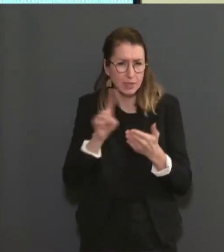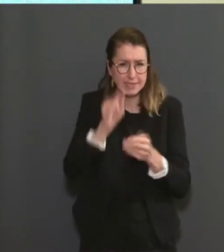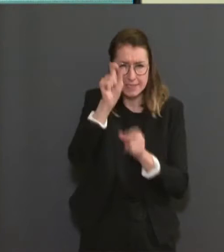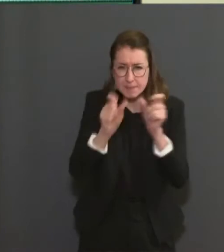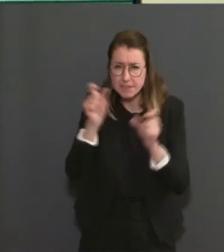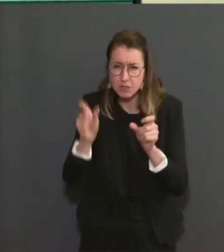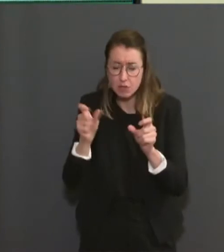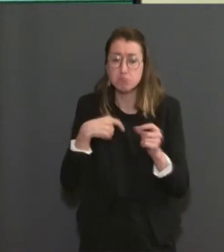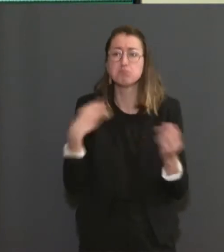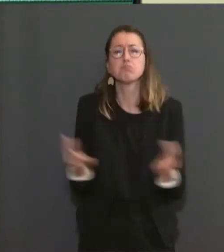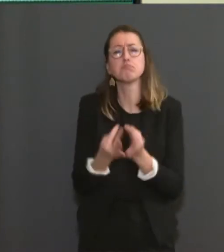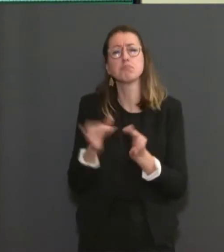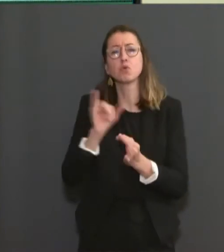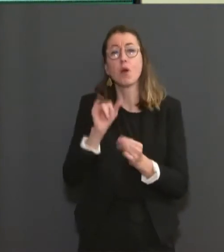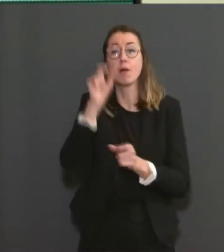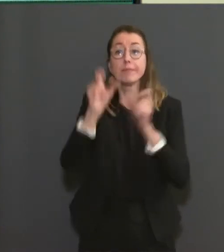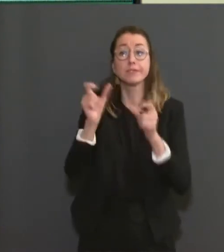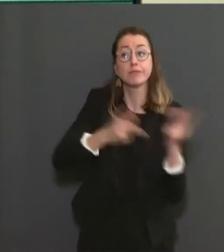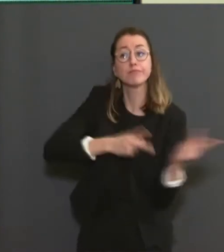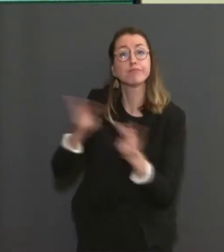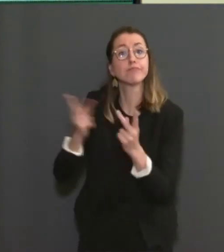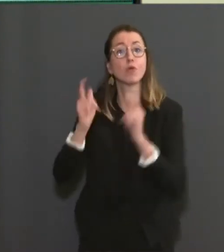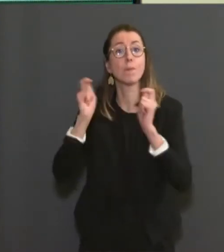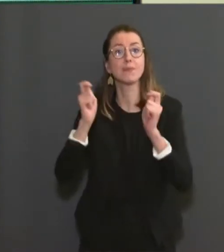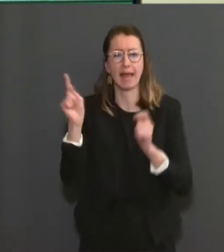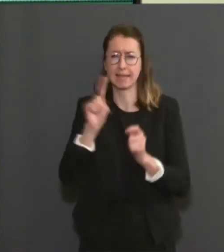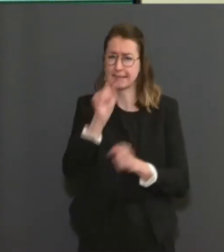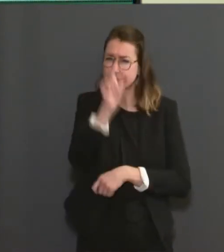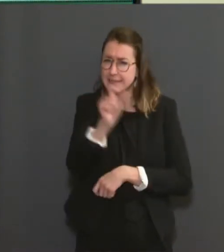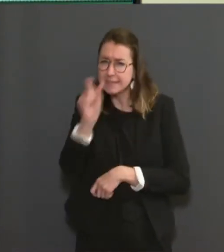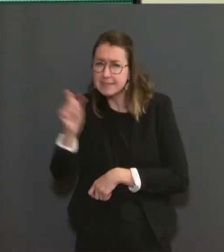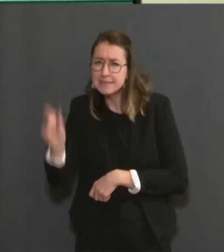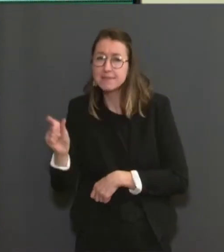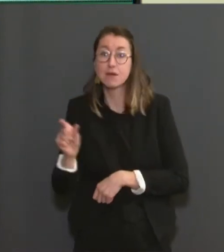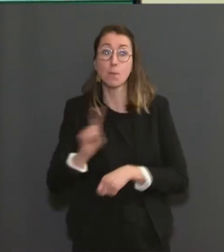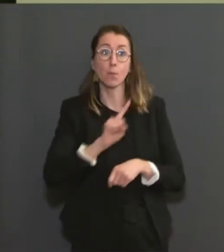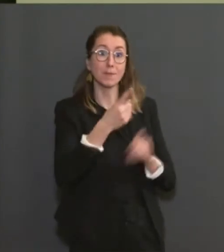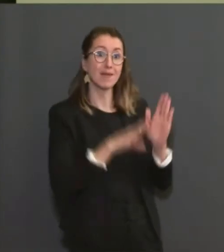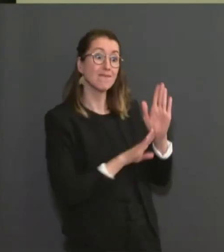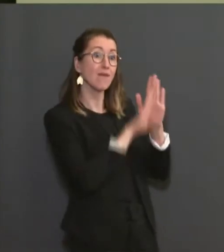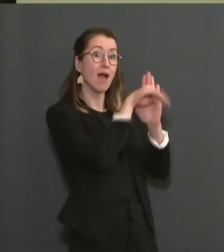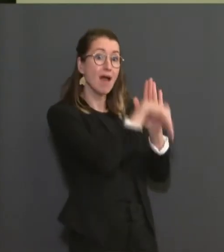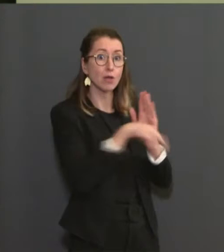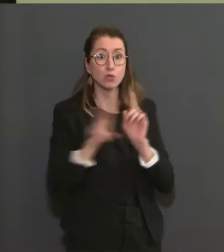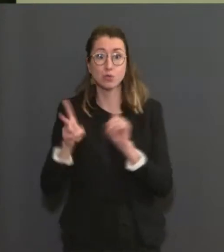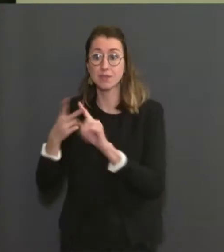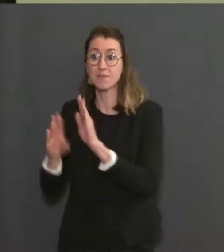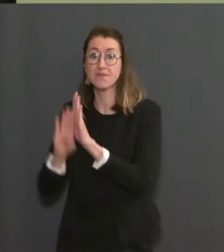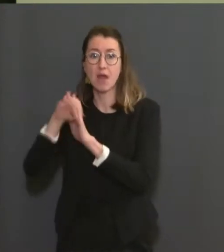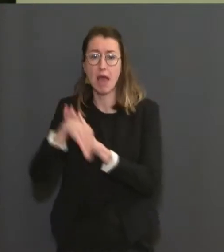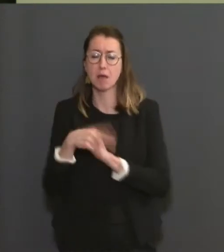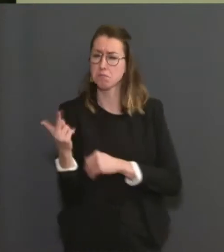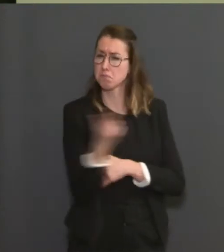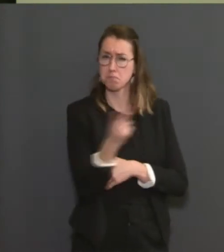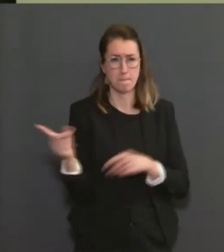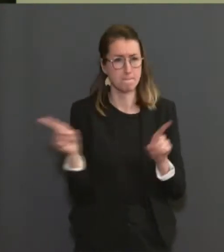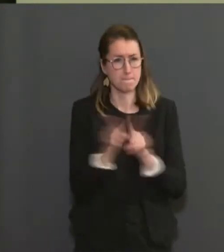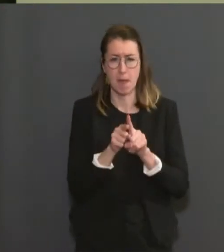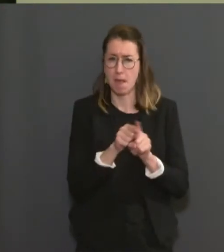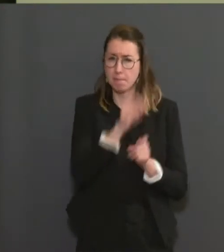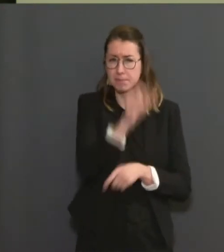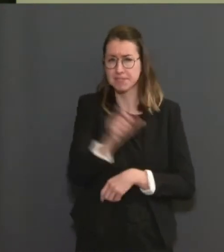quant au profil des patients entre la première et la deuxième vague. Il s'agit typiquement de personnes qui ont entre 50